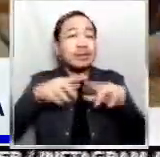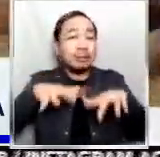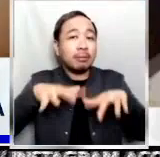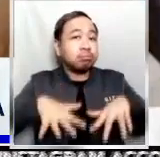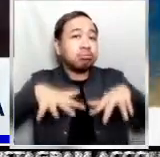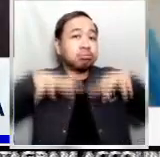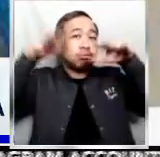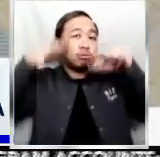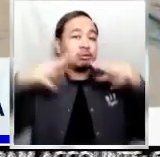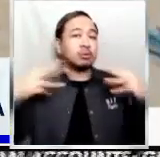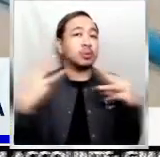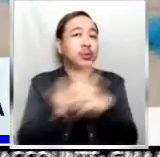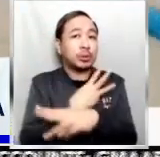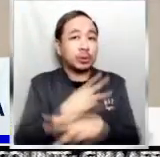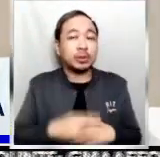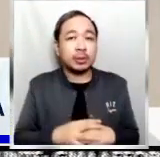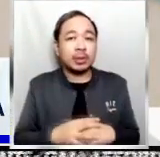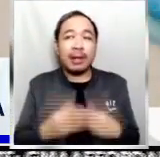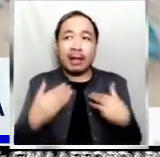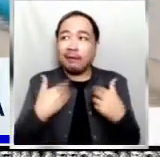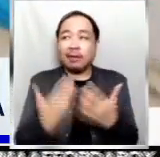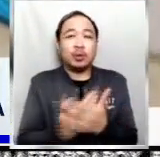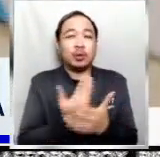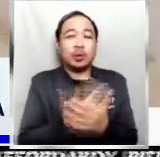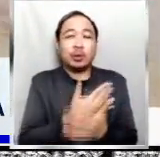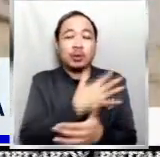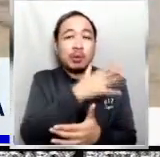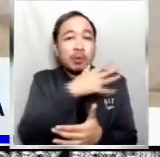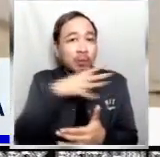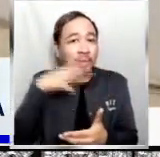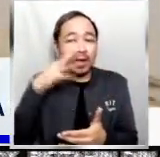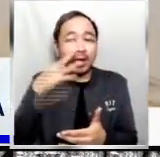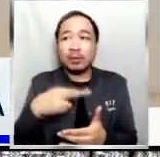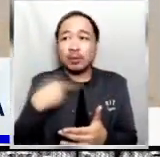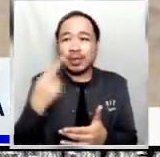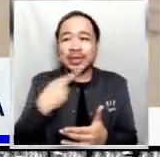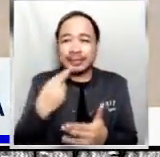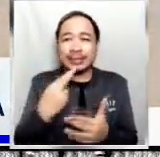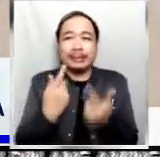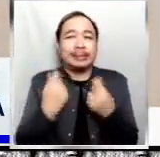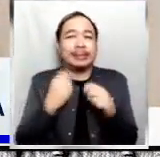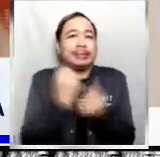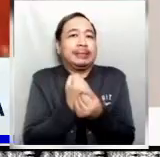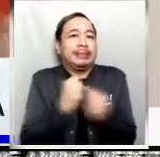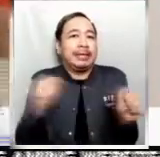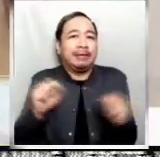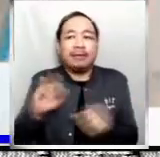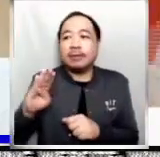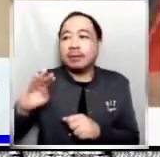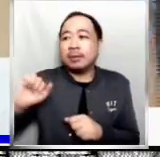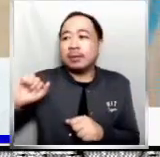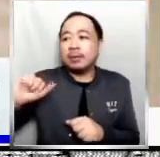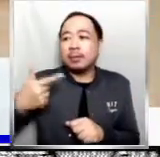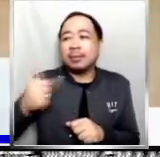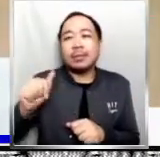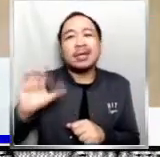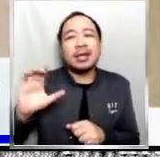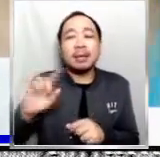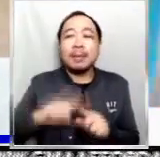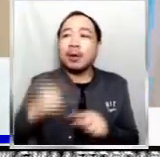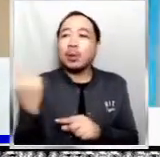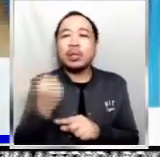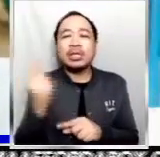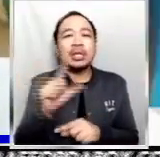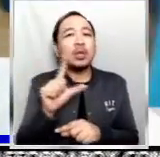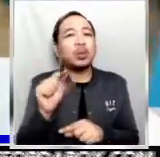Mga bagong 6 palay naman ang pilit na sinasalba ng mga magsasaka sa Bagao. Pero 20 kaban na ng palay sa halos